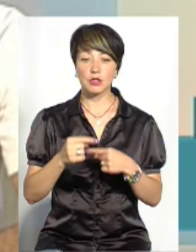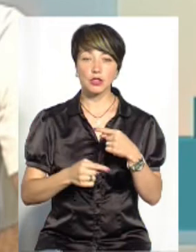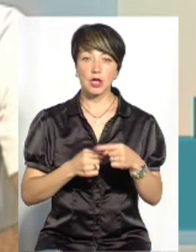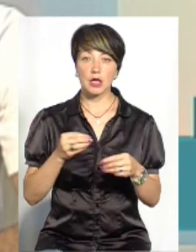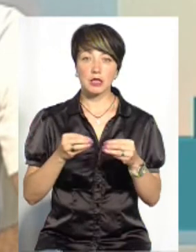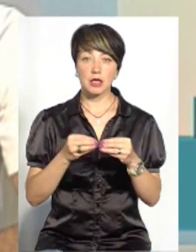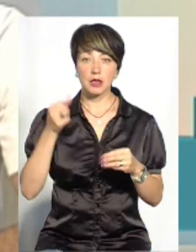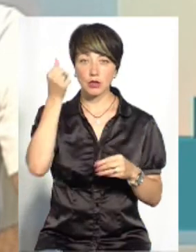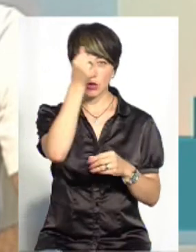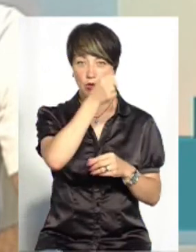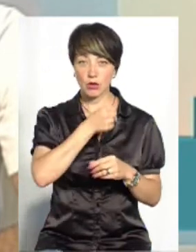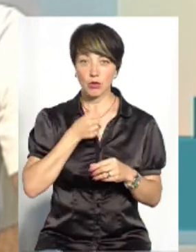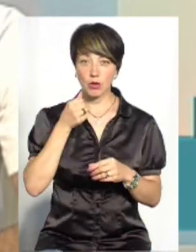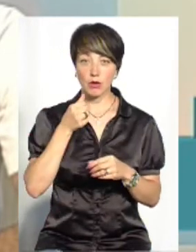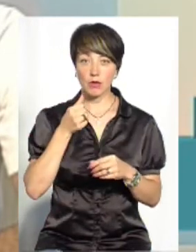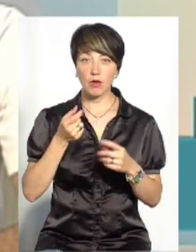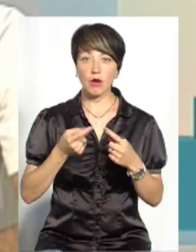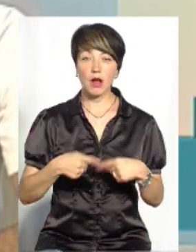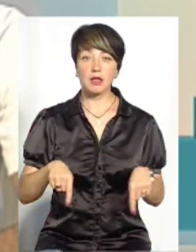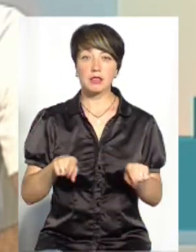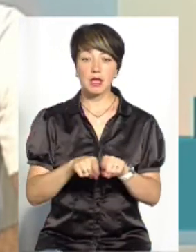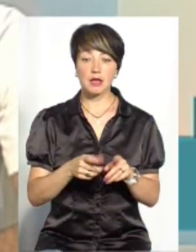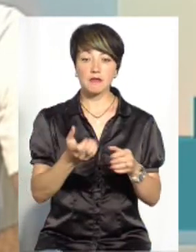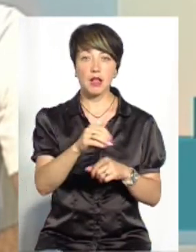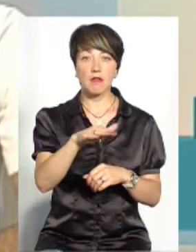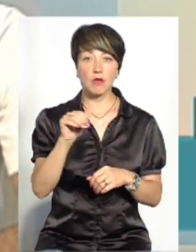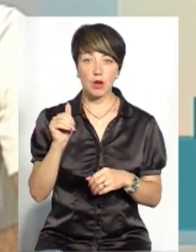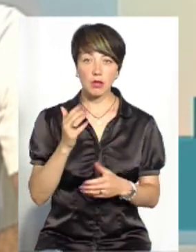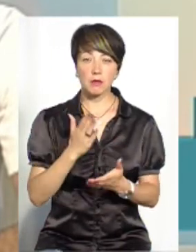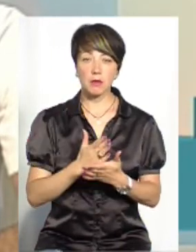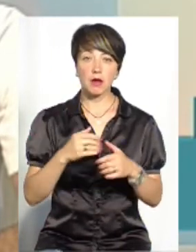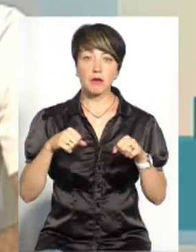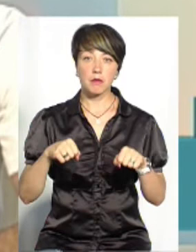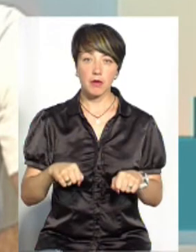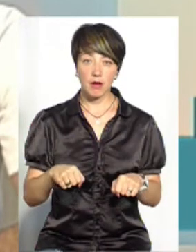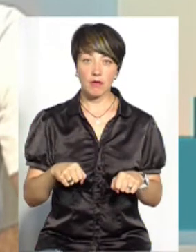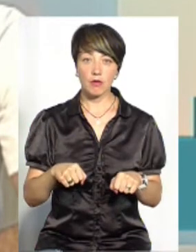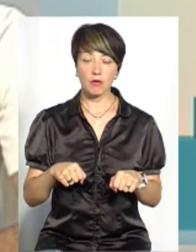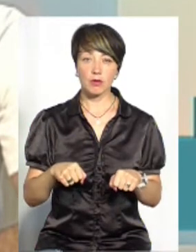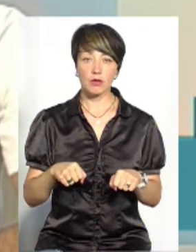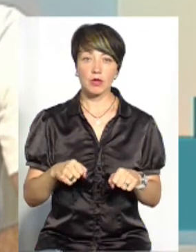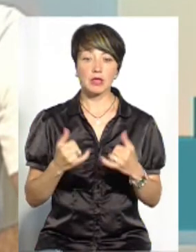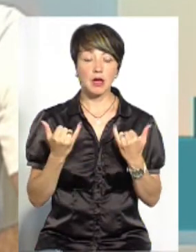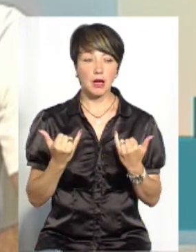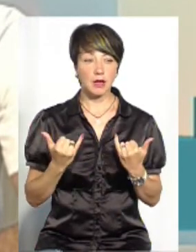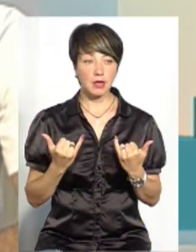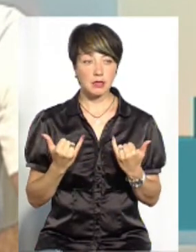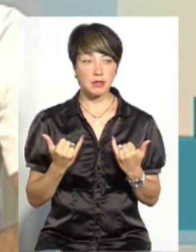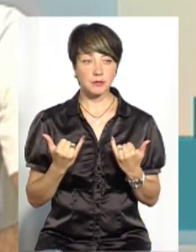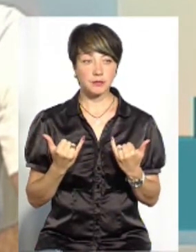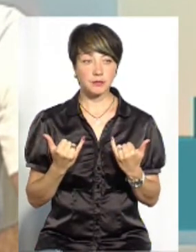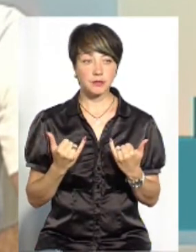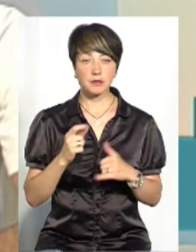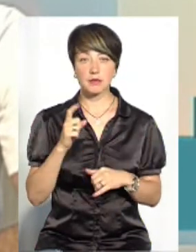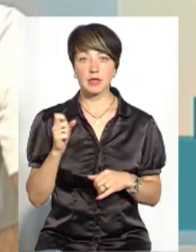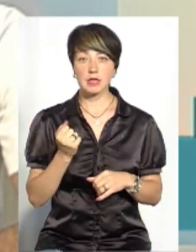років організація, яка взяла їх в оренду, має в справному вигляді повернути її міській раді. Наразі